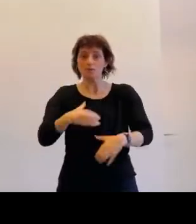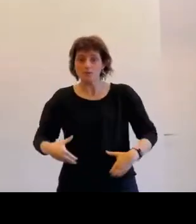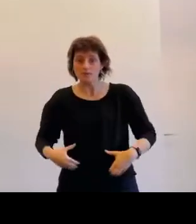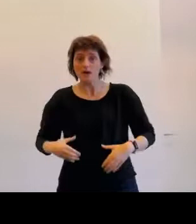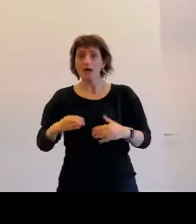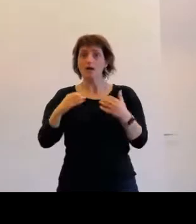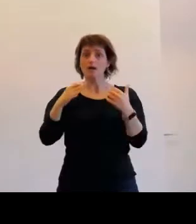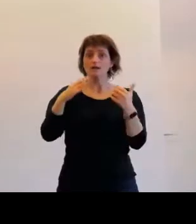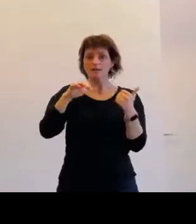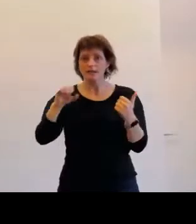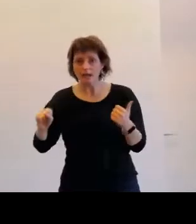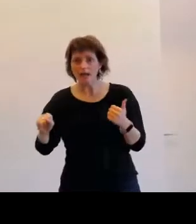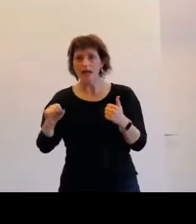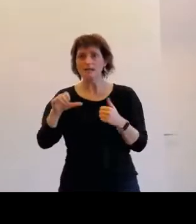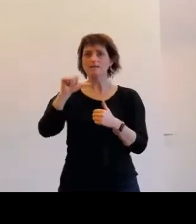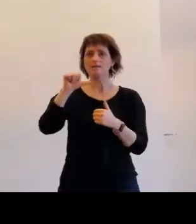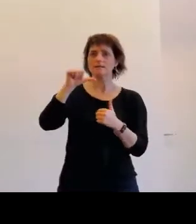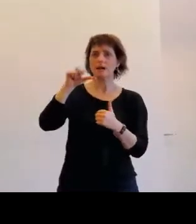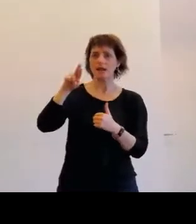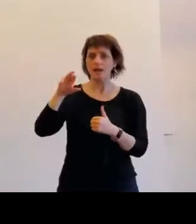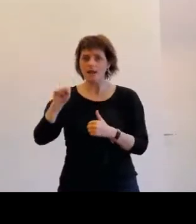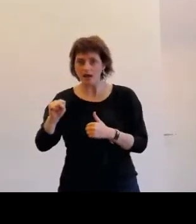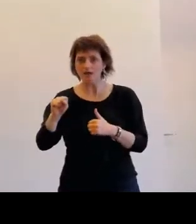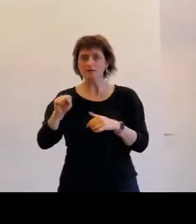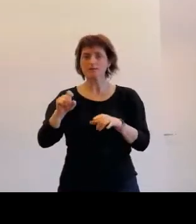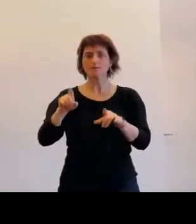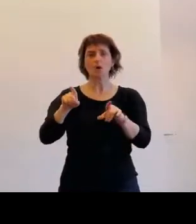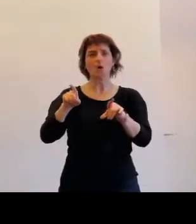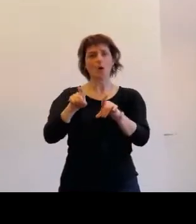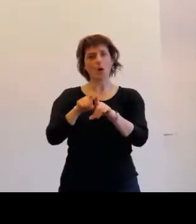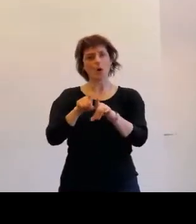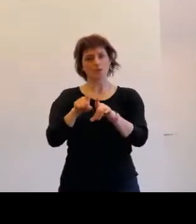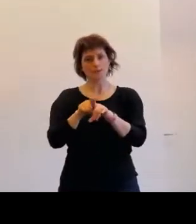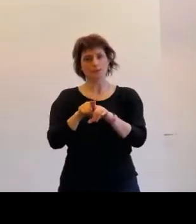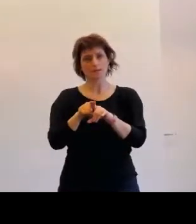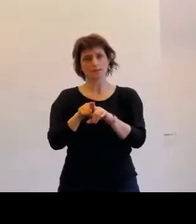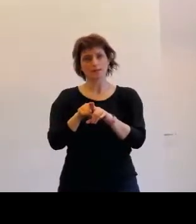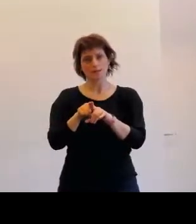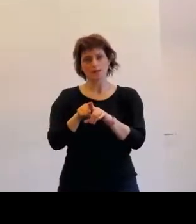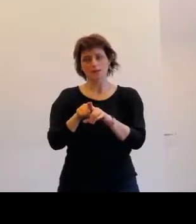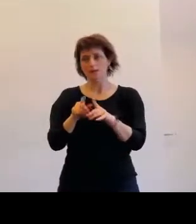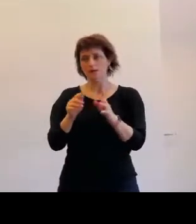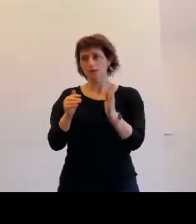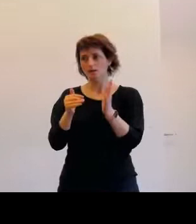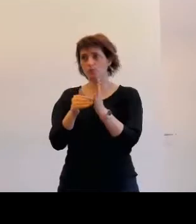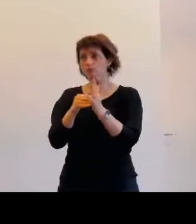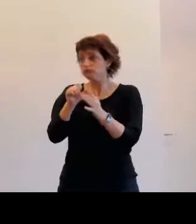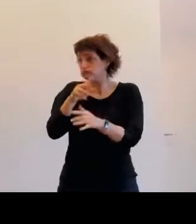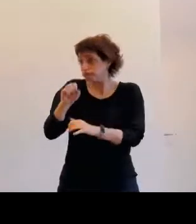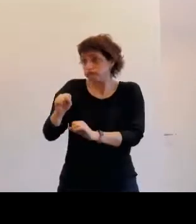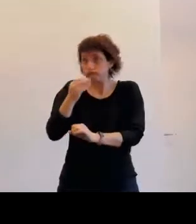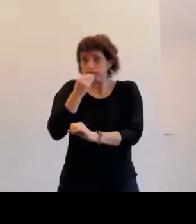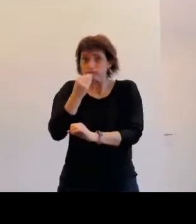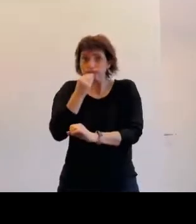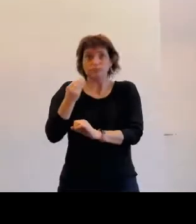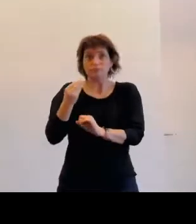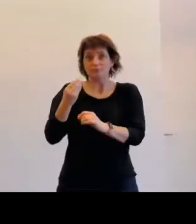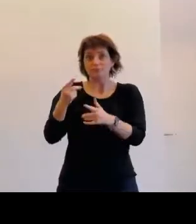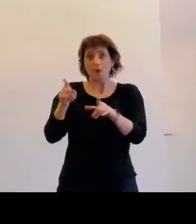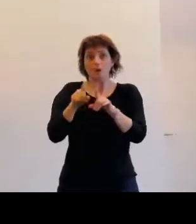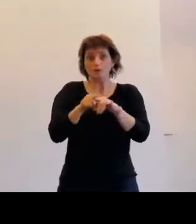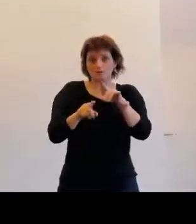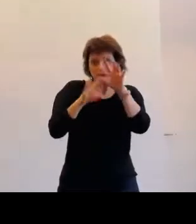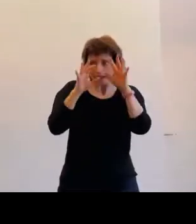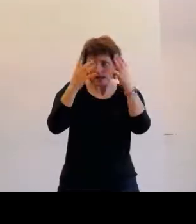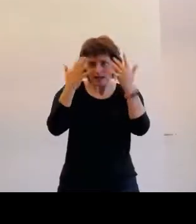CCAS, l'ARS, et nous y reviendrons puisque c'est ce qui nous permet aujourd'hui d'avoir un recensement exhaustif